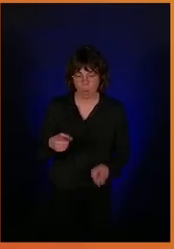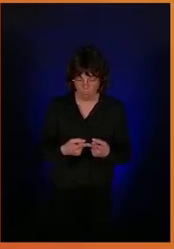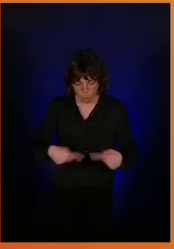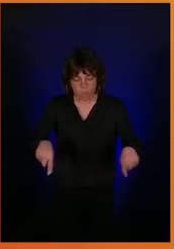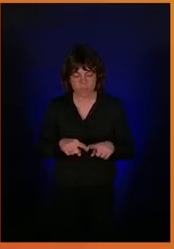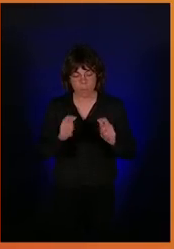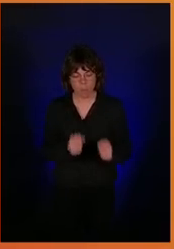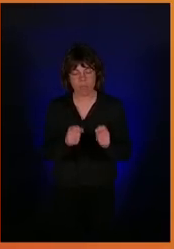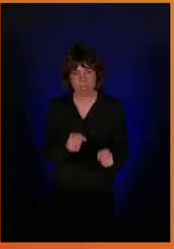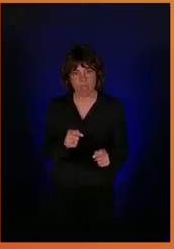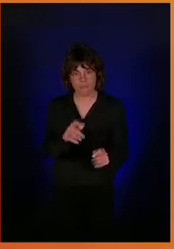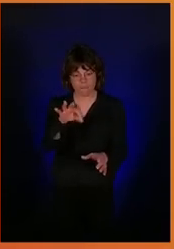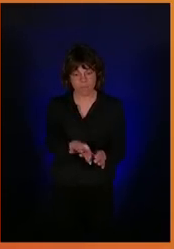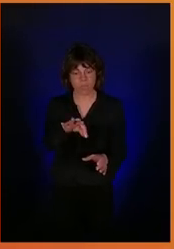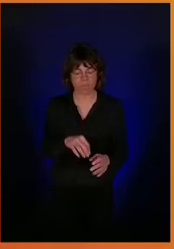et vote.